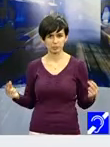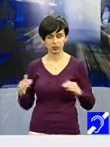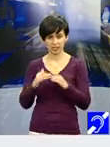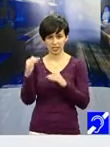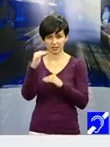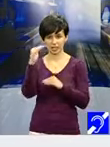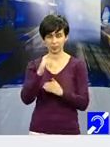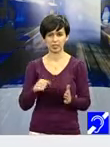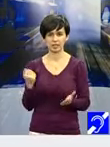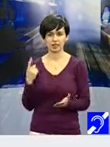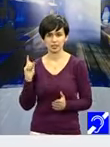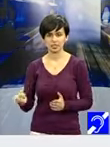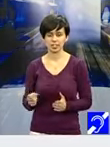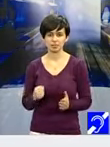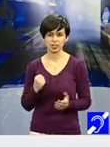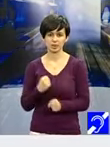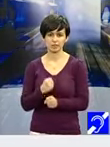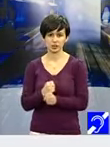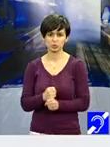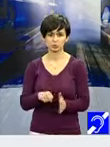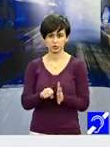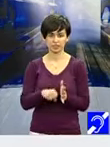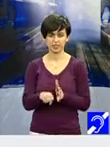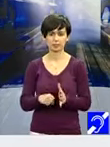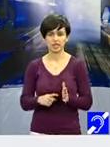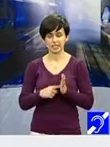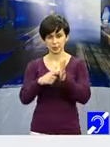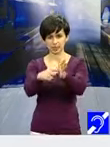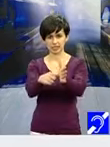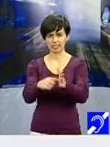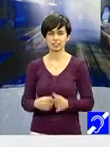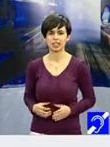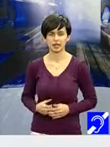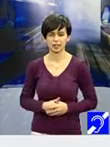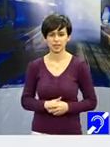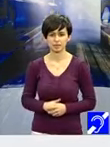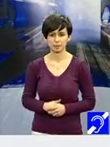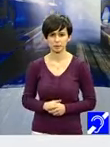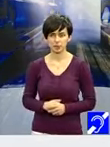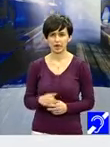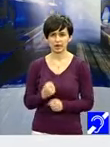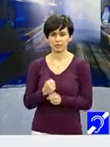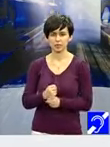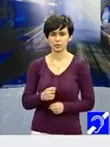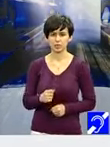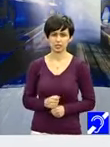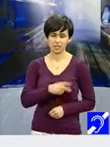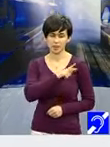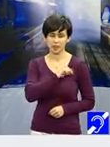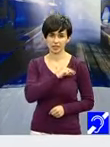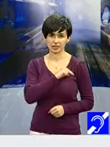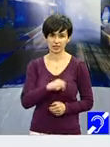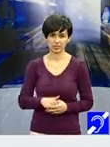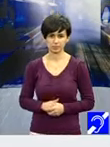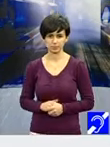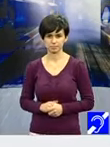de prezentare a echipei, un video, pe care l-am trimis în martie. În urma acelei etape au rămas în concurs 6 echipe